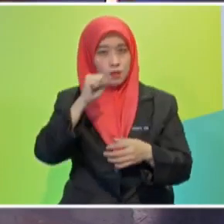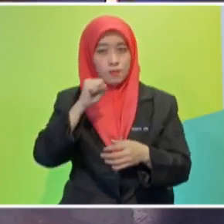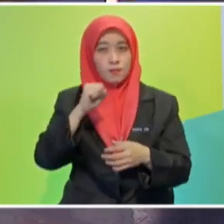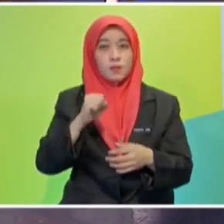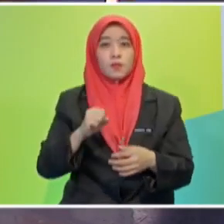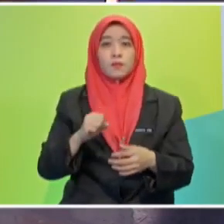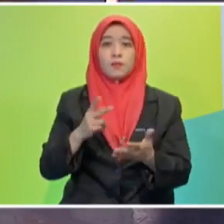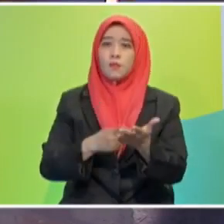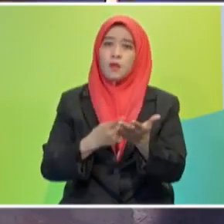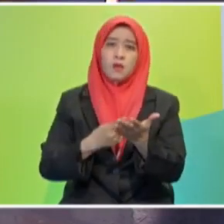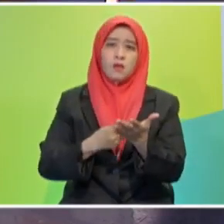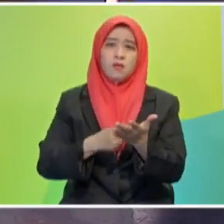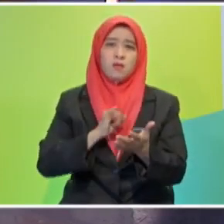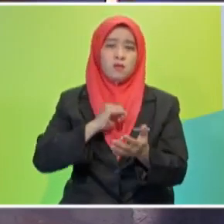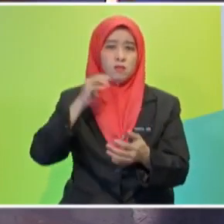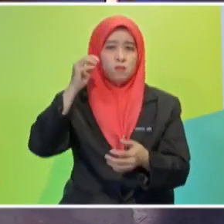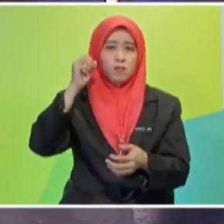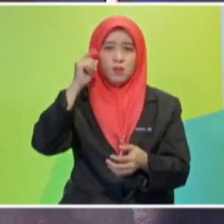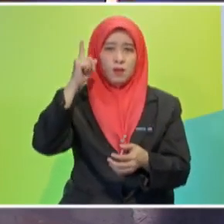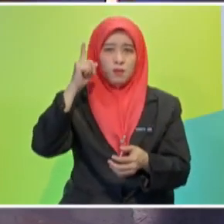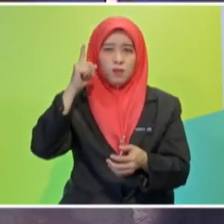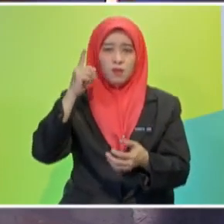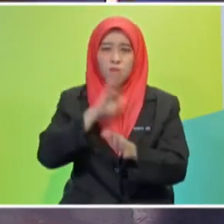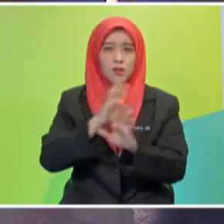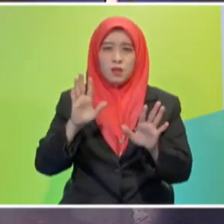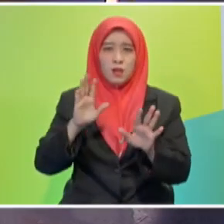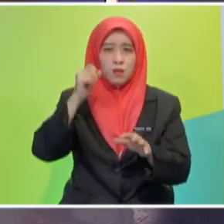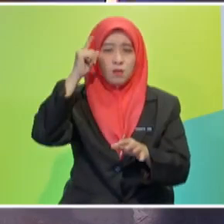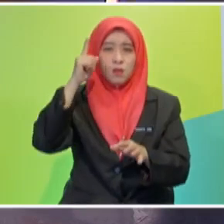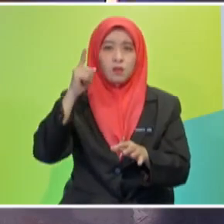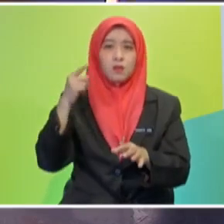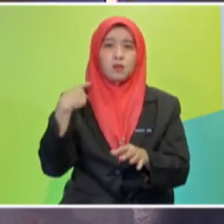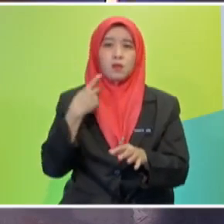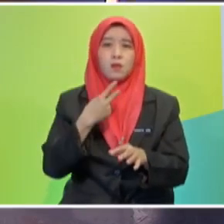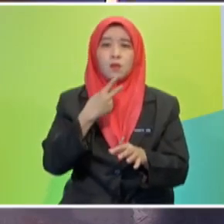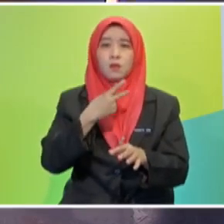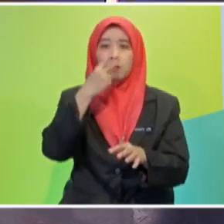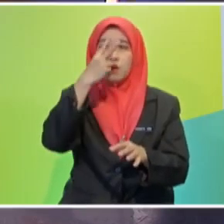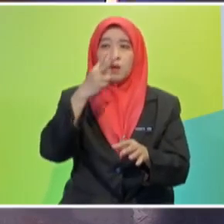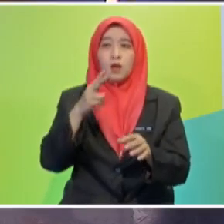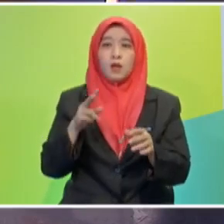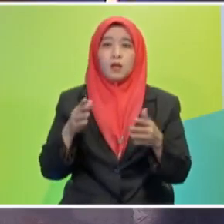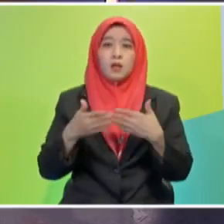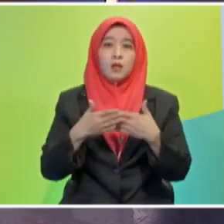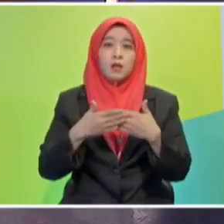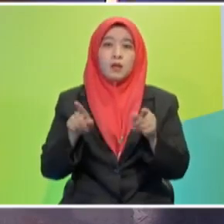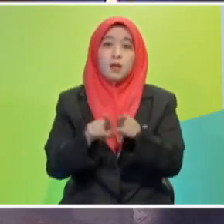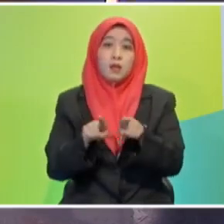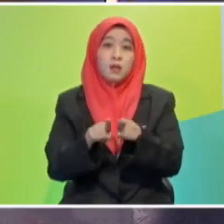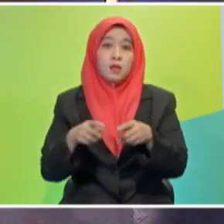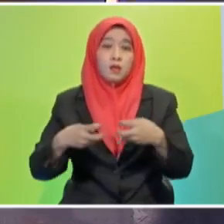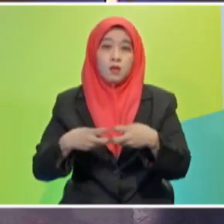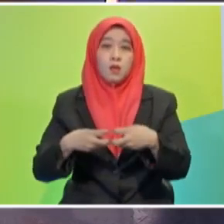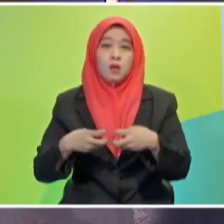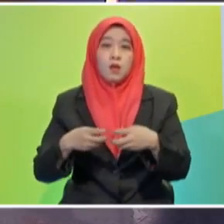saya confuse dekat komponen elektronik ni. Saya ingat nampak macam nak dekat sama dengan elektrik. Ya. Jadi macam mana kita nak bezakan cikgu? Okey, cara kita